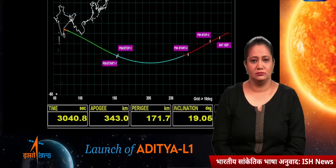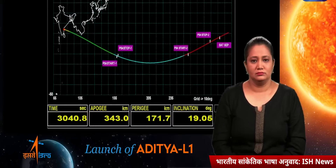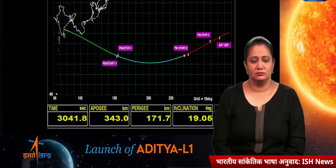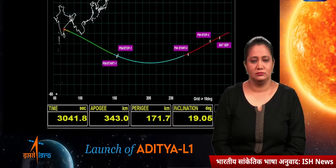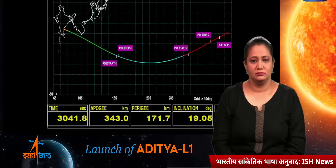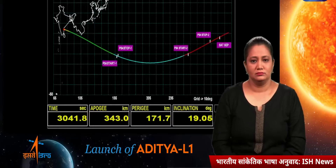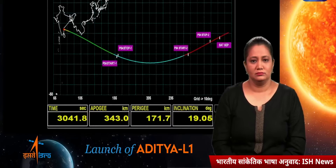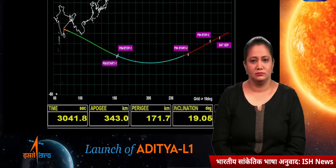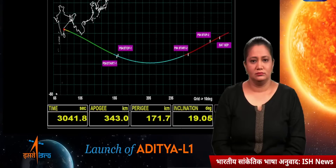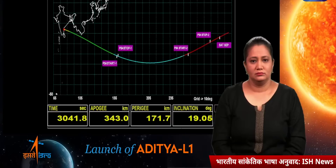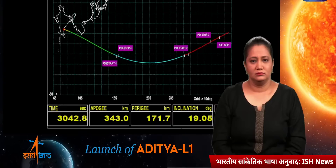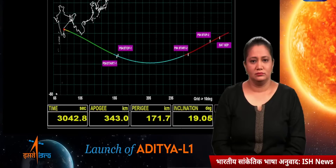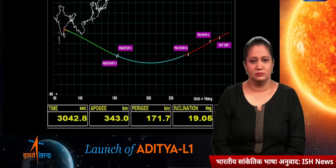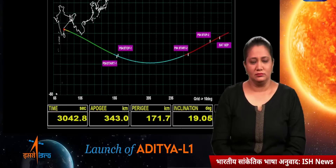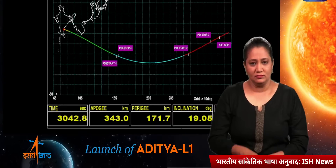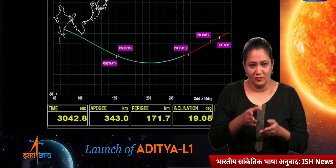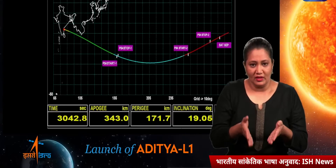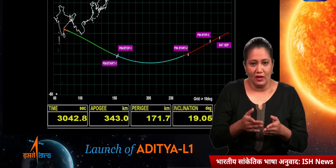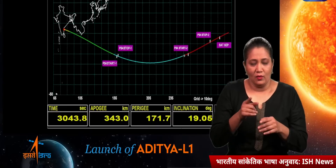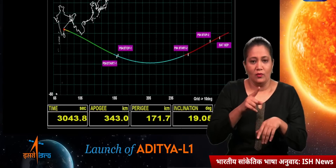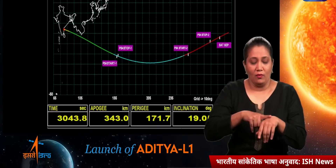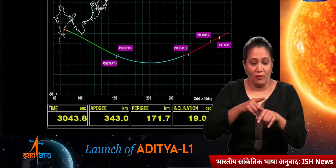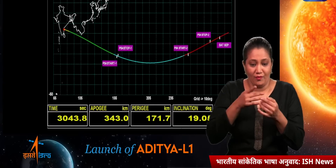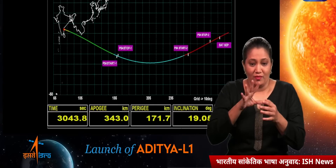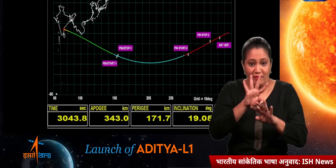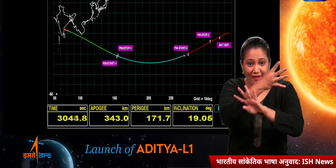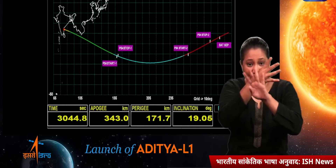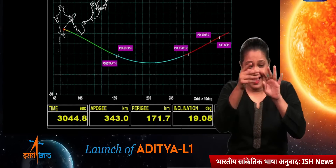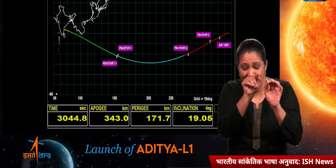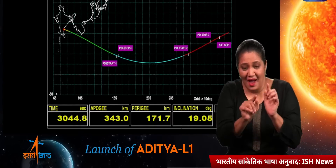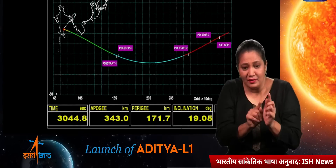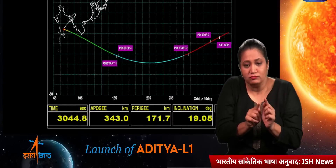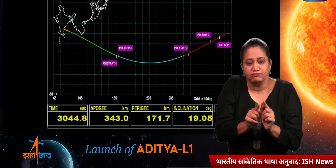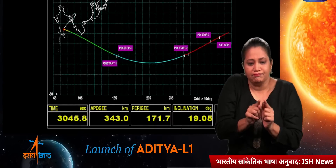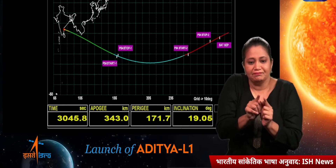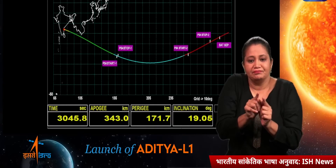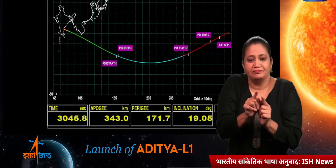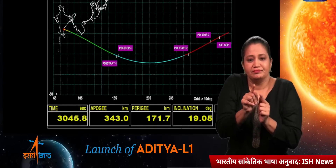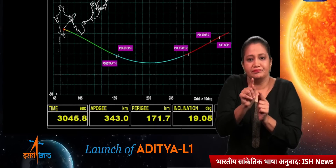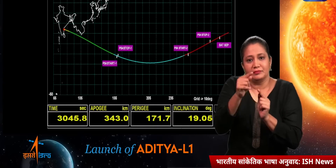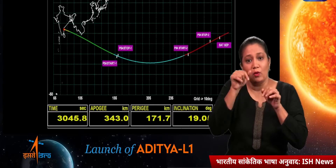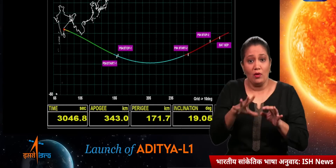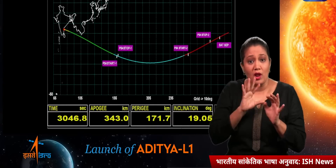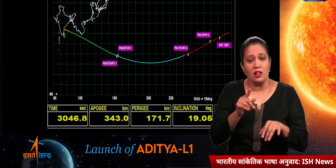अब हमारे ग्राफ को वास्तविक समय से दिखाया जा रहा है।